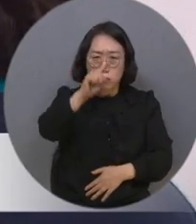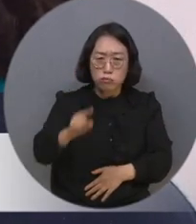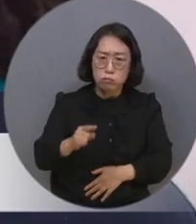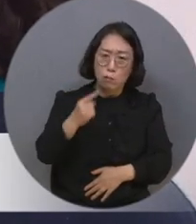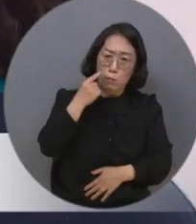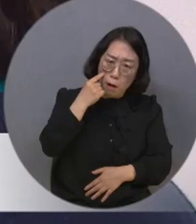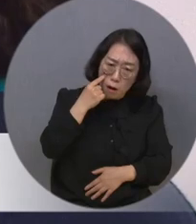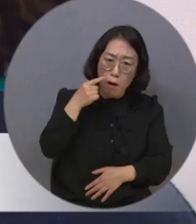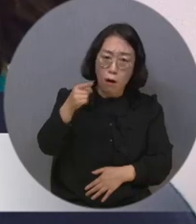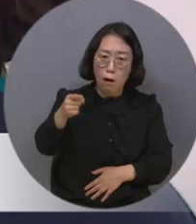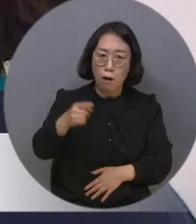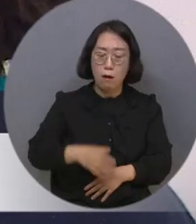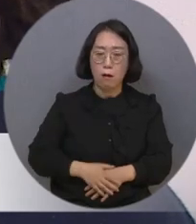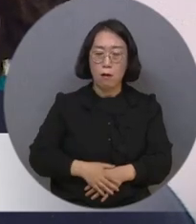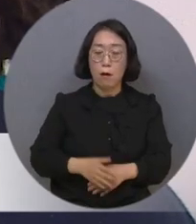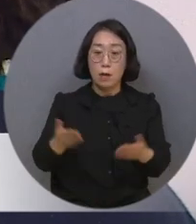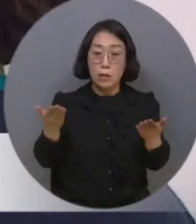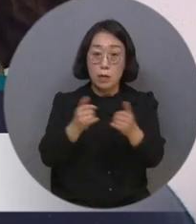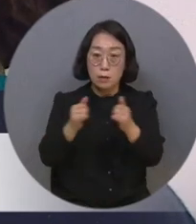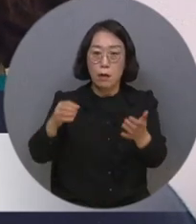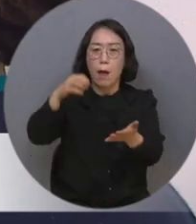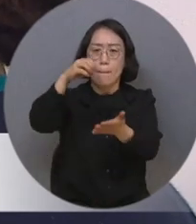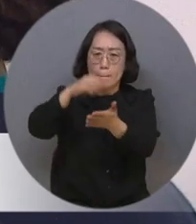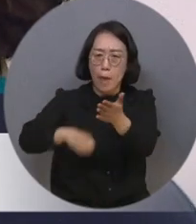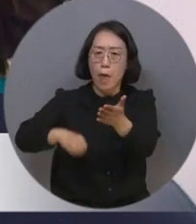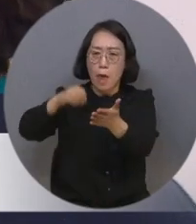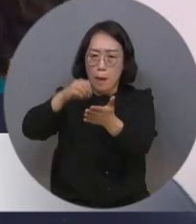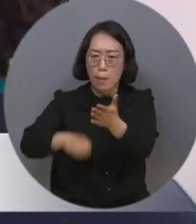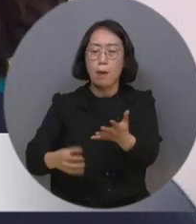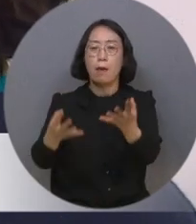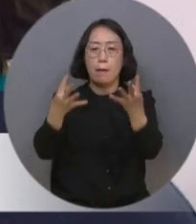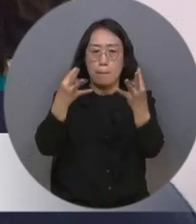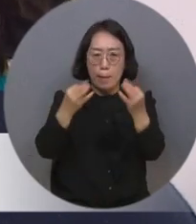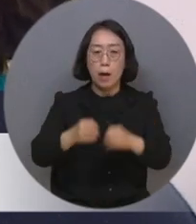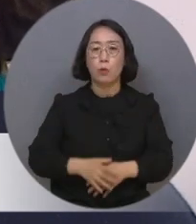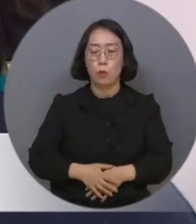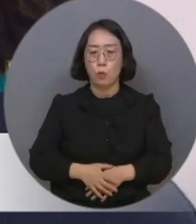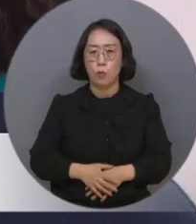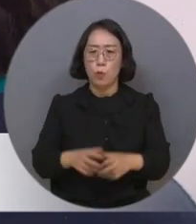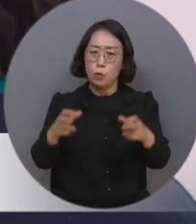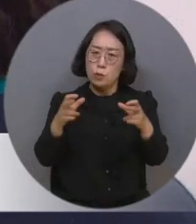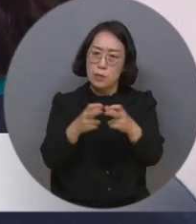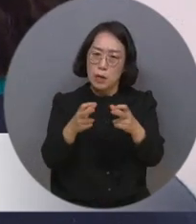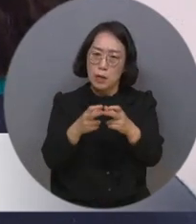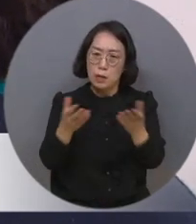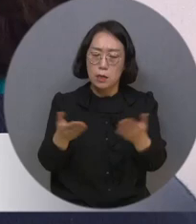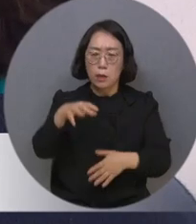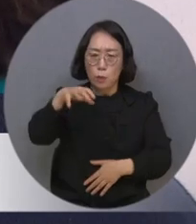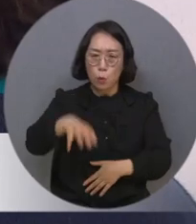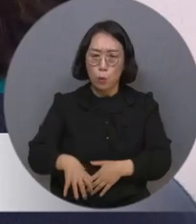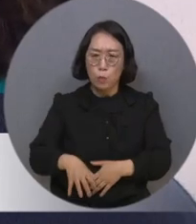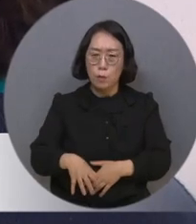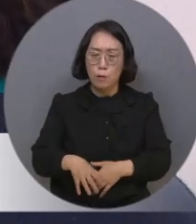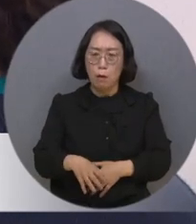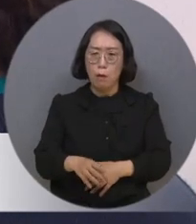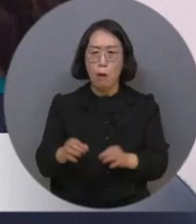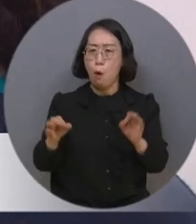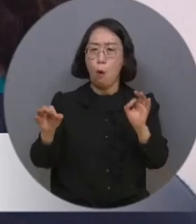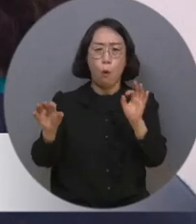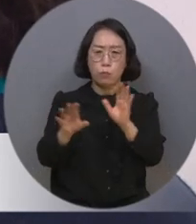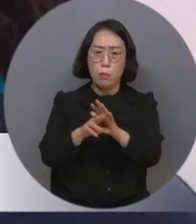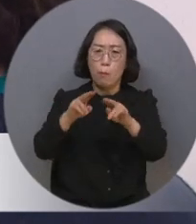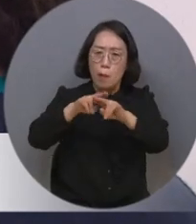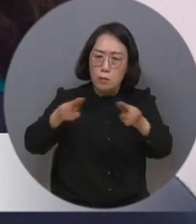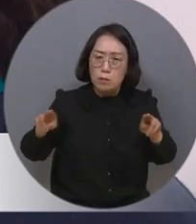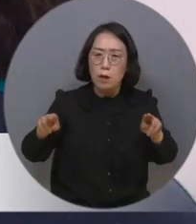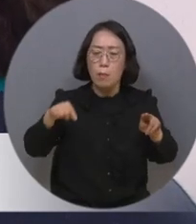하니까 또한 또 직원들이 지금 이직을 많이 하고 있고 그래서 사실 장애인들 일자리가